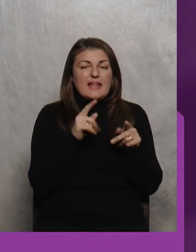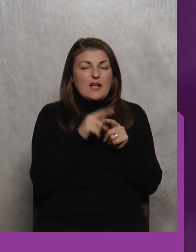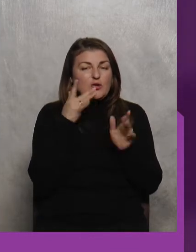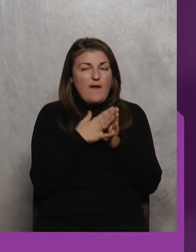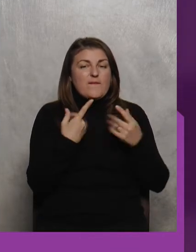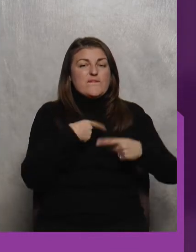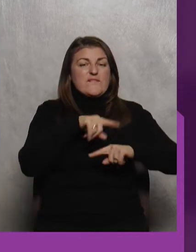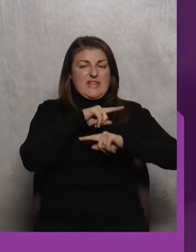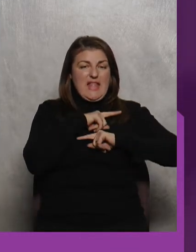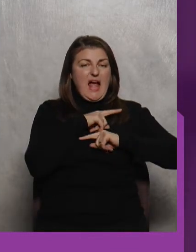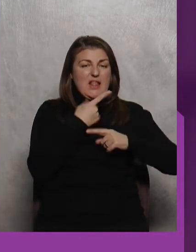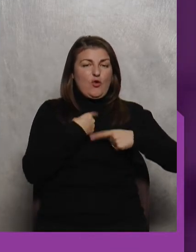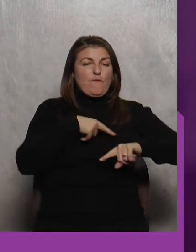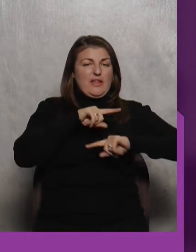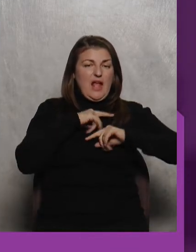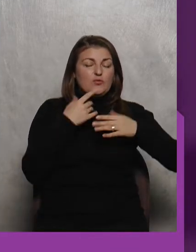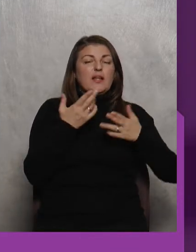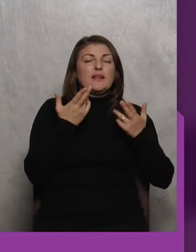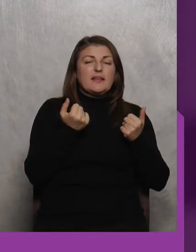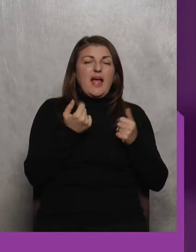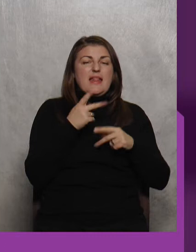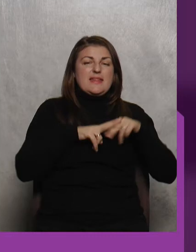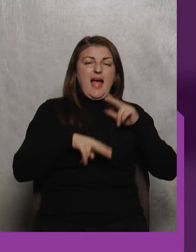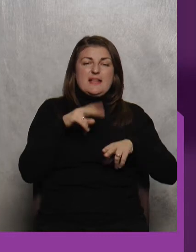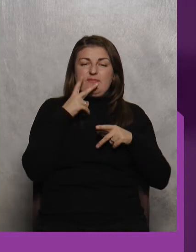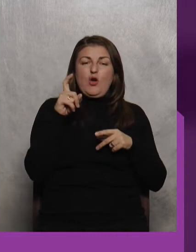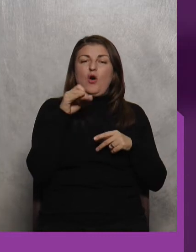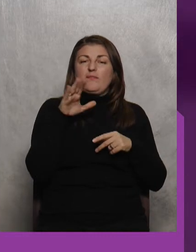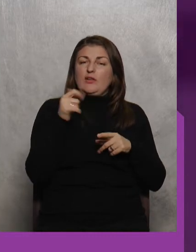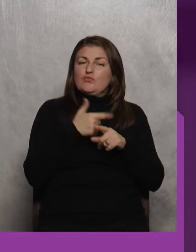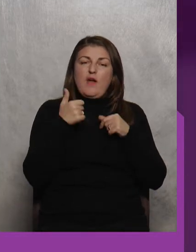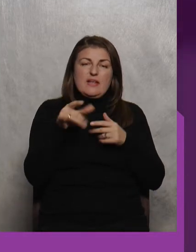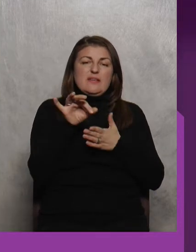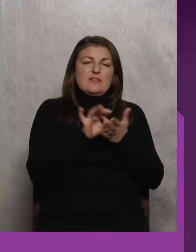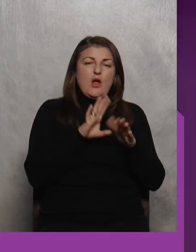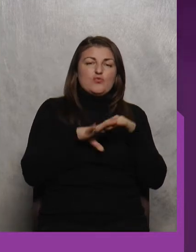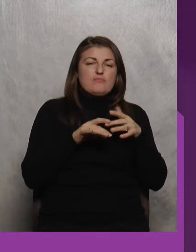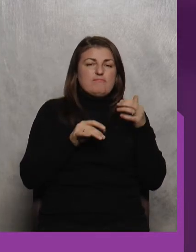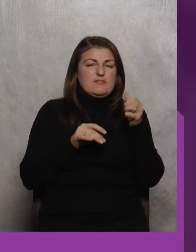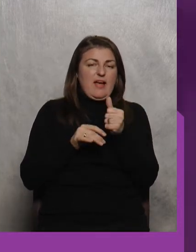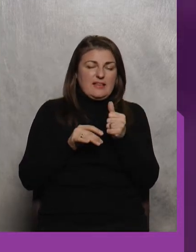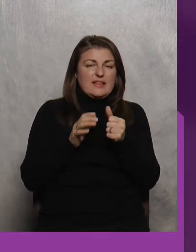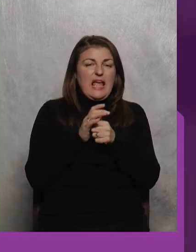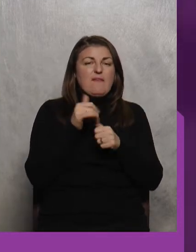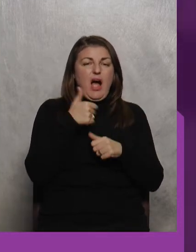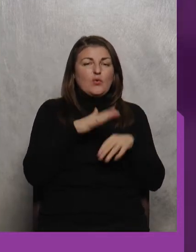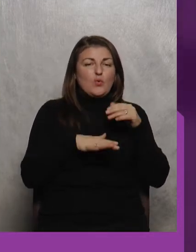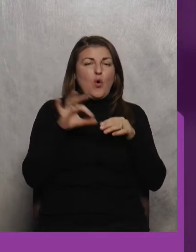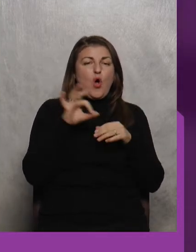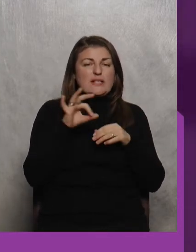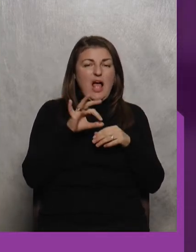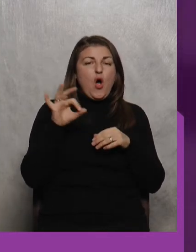розумію, фінальний. Настрій, бачите, хорвата дуже хороший, він відразу схватив гарно руку